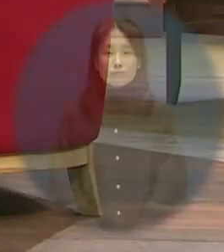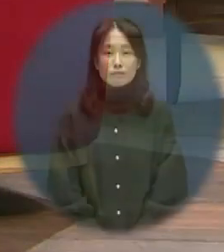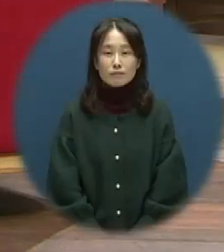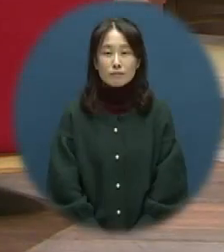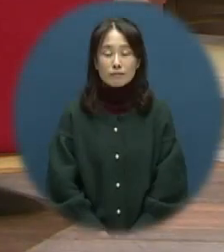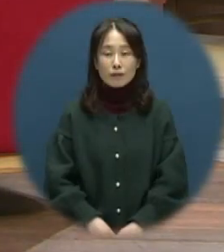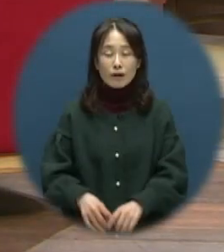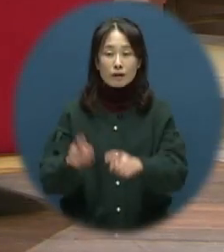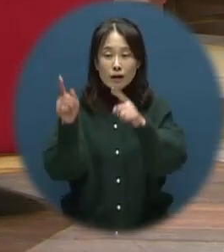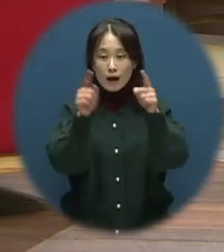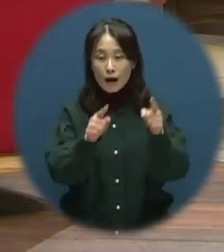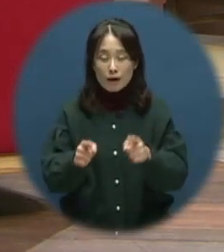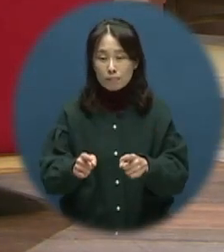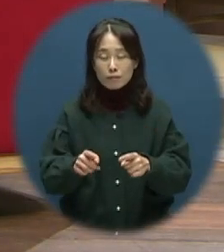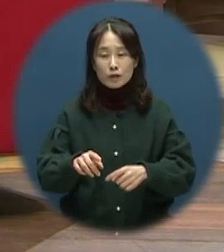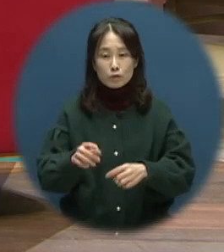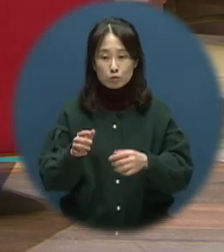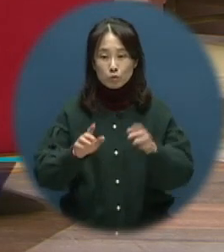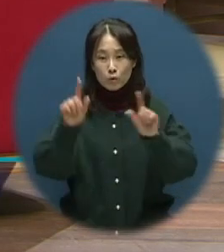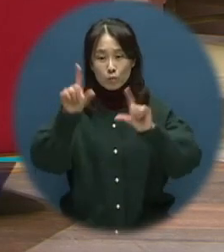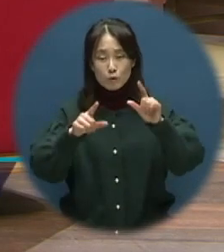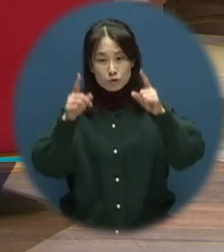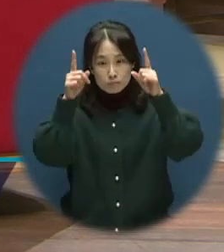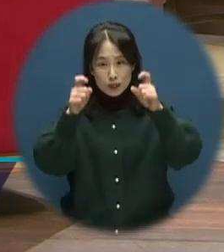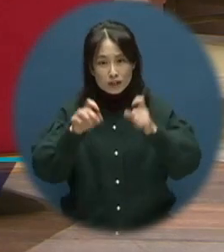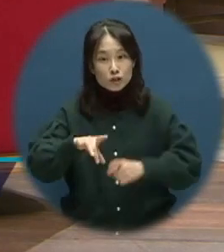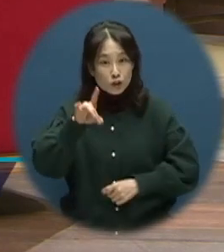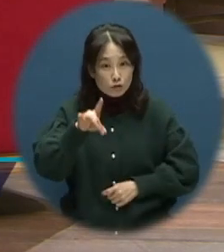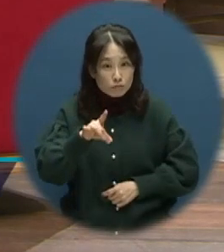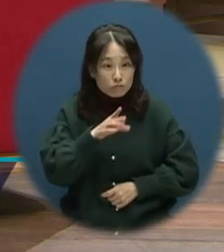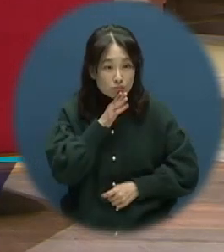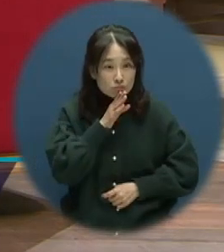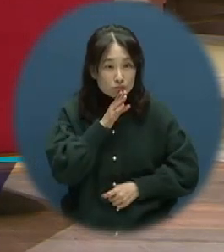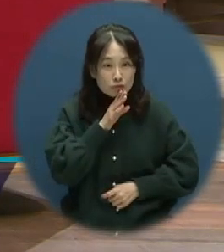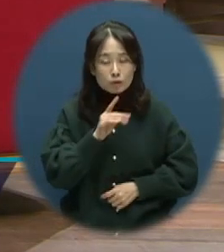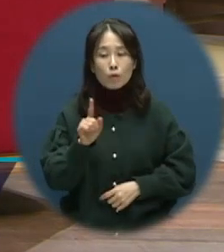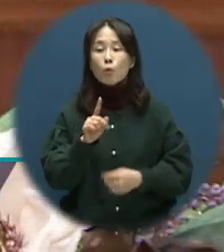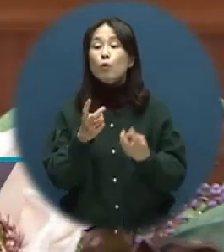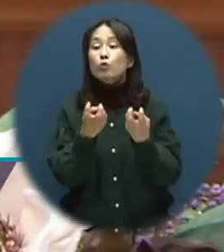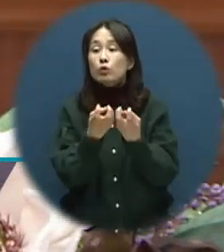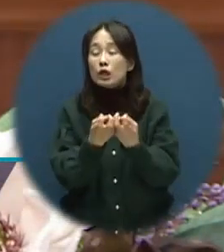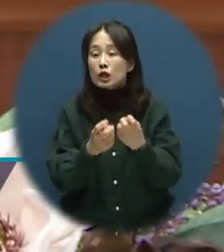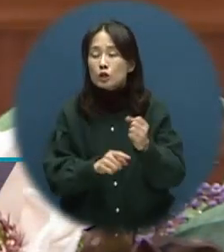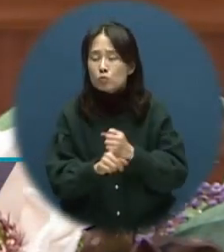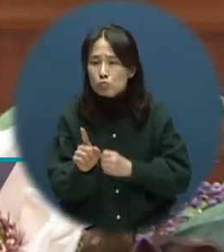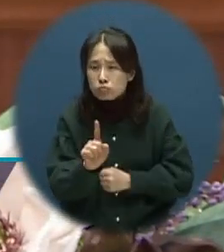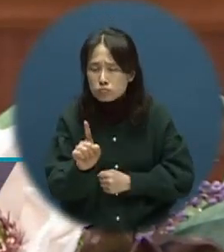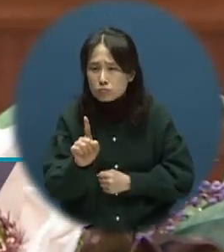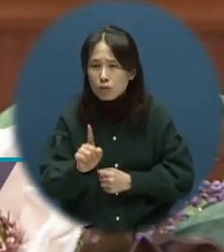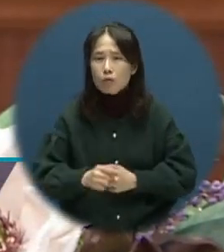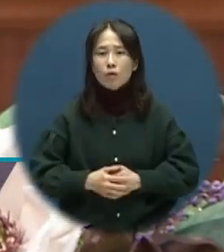아, 한반도 지형 사진을 처음 찍으셨어요? 네. 어떻게 해서요?